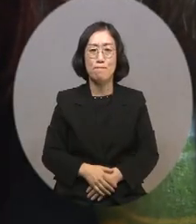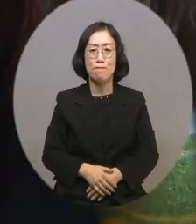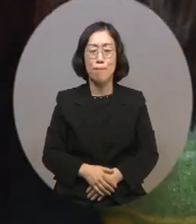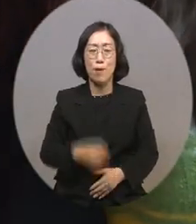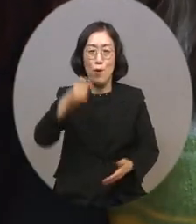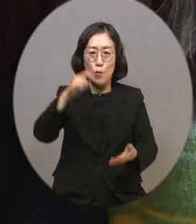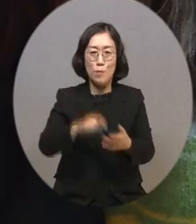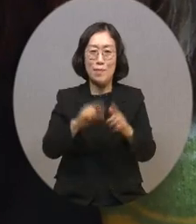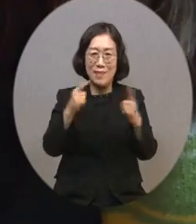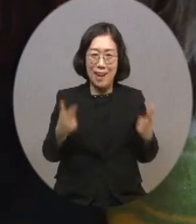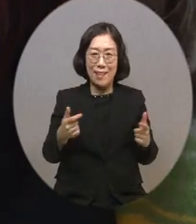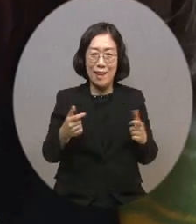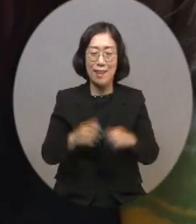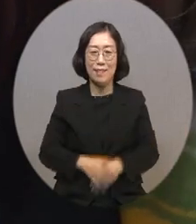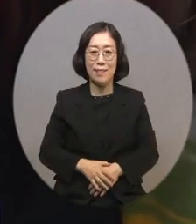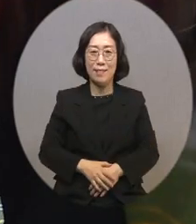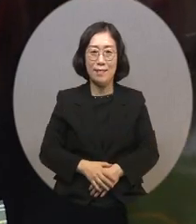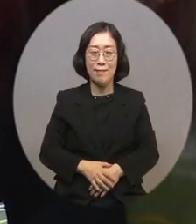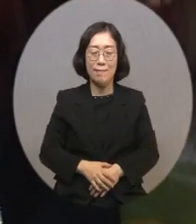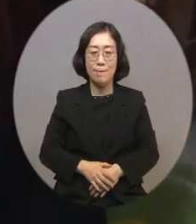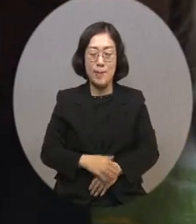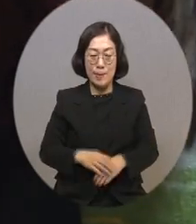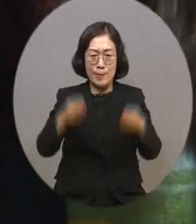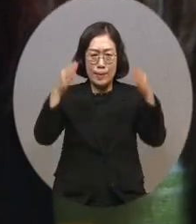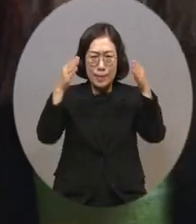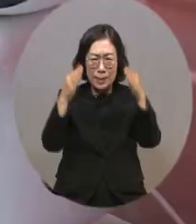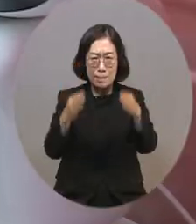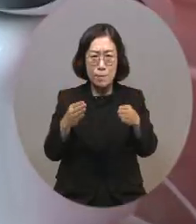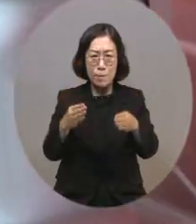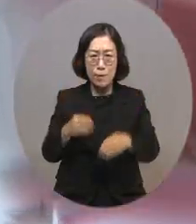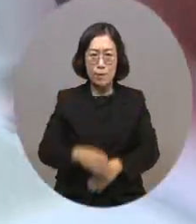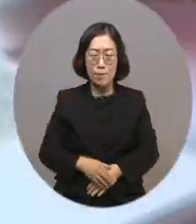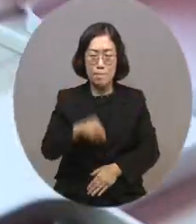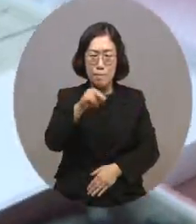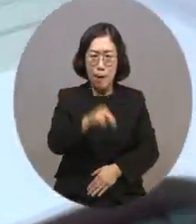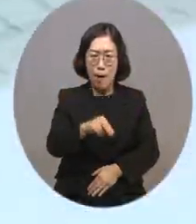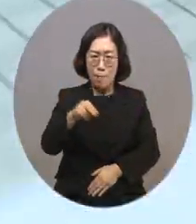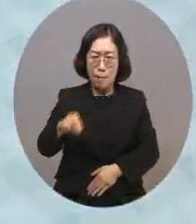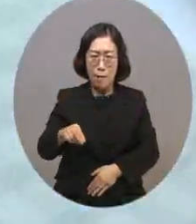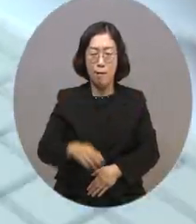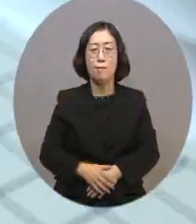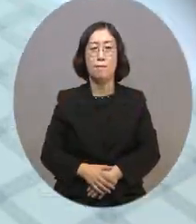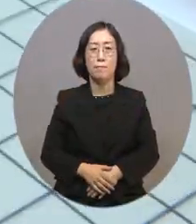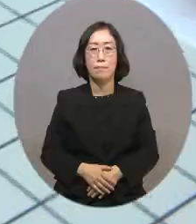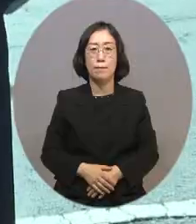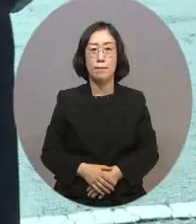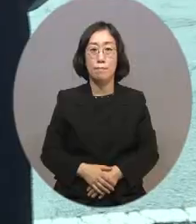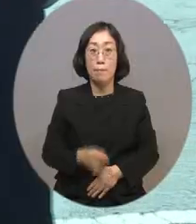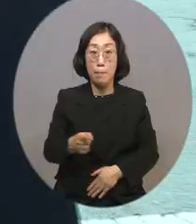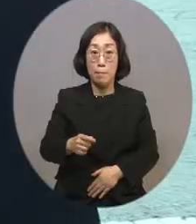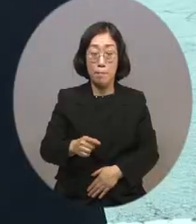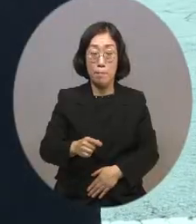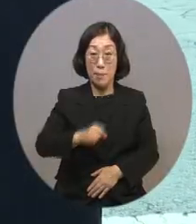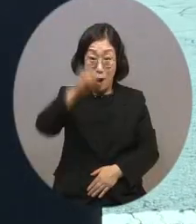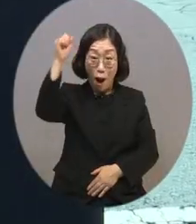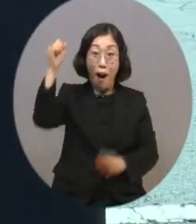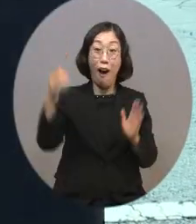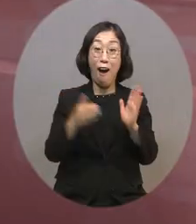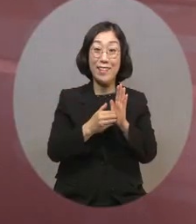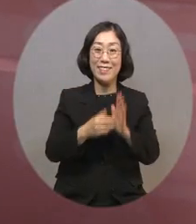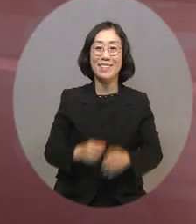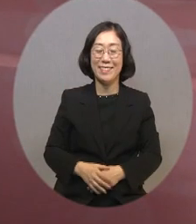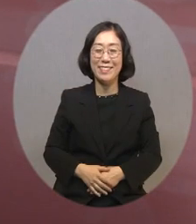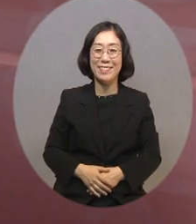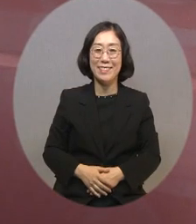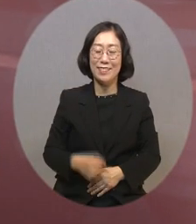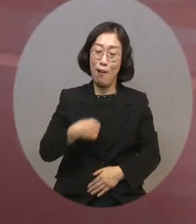쉽지 않은 상대에 이세돌이 된 것 마냥 초 집중했습니다. 이겼다니까? 선생님 이기셨어요? 응. 어때요